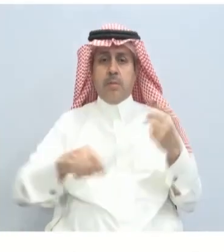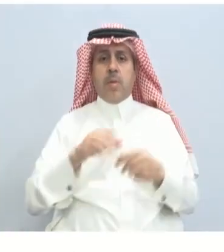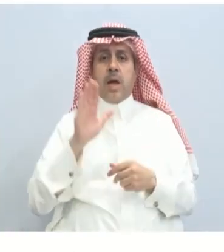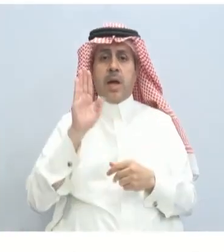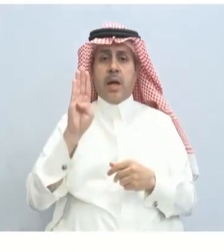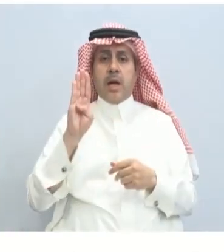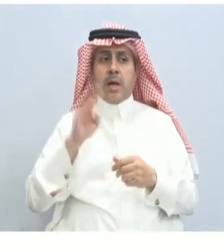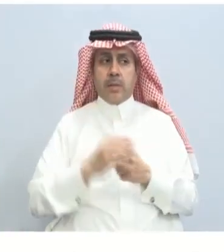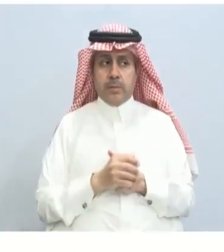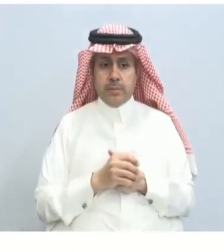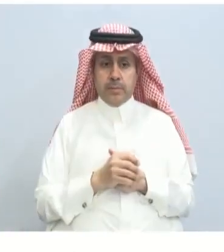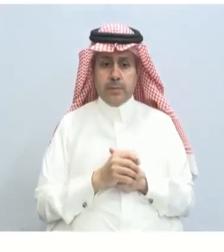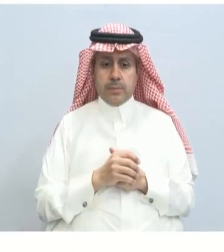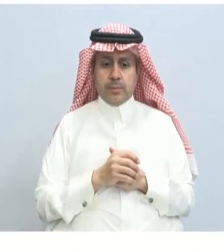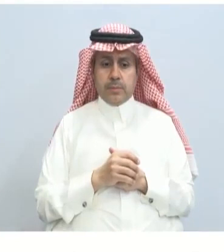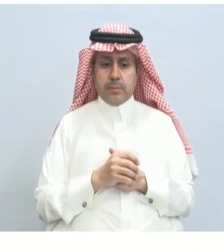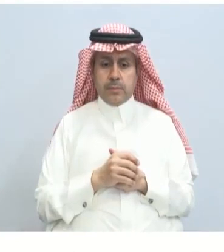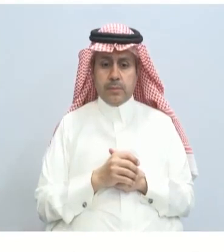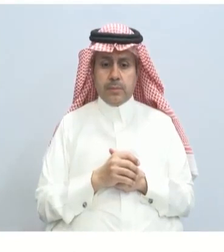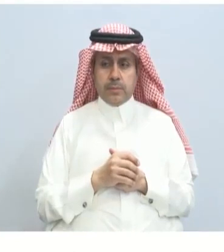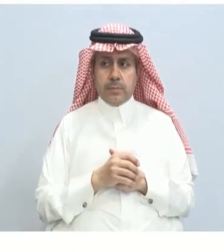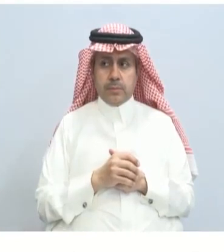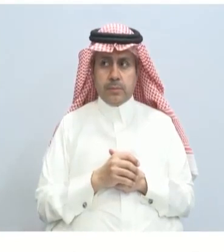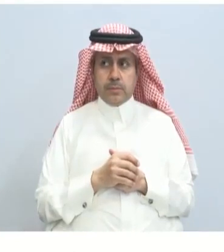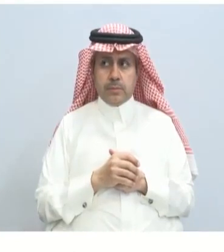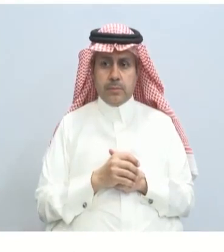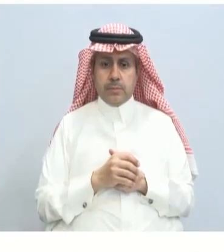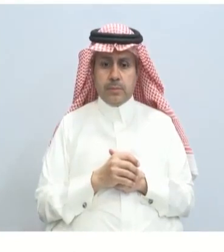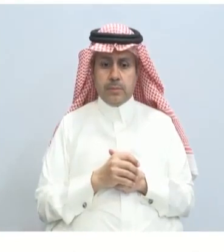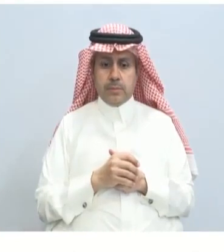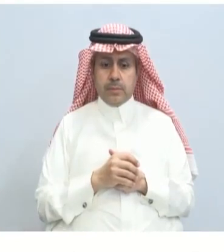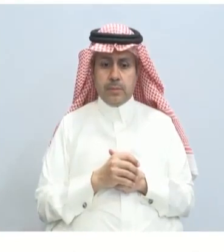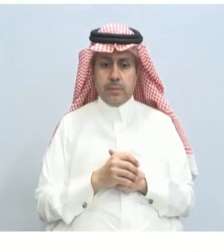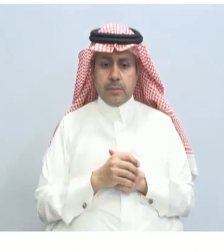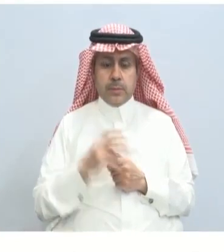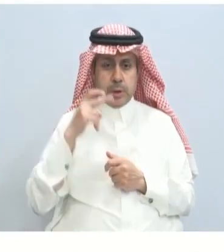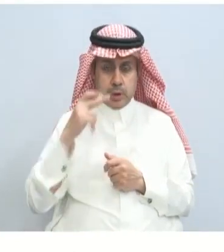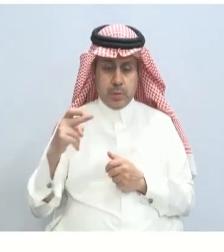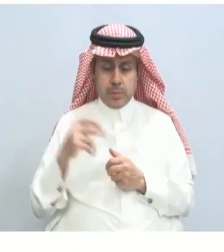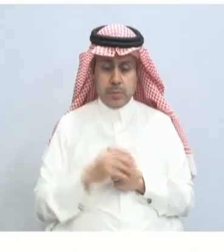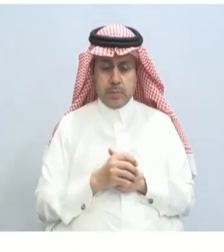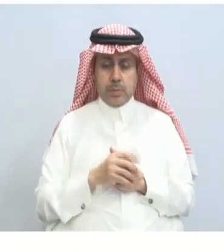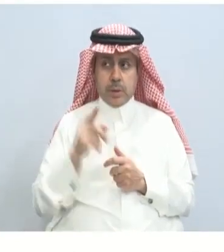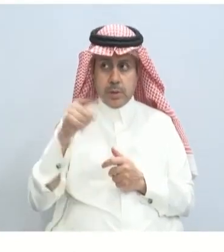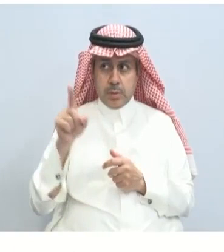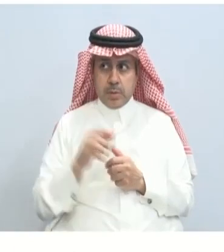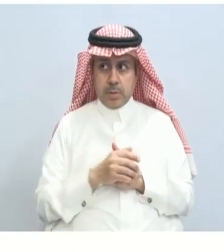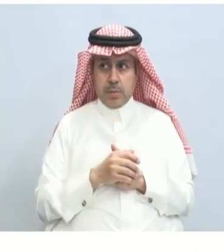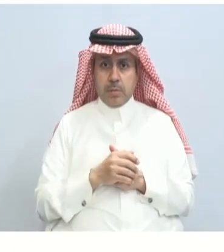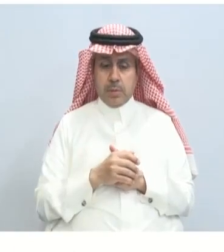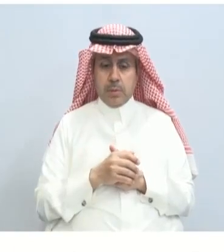بهذا الشكل او 2 باي كي او 2 كي باي وبالتالي سنجد ان الجواب الصحيح هو